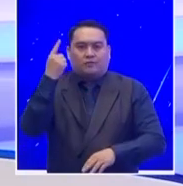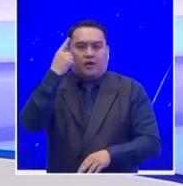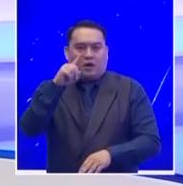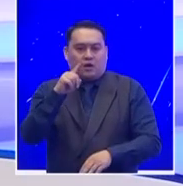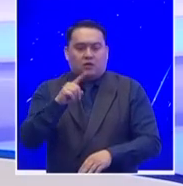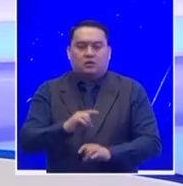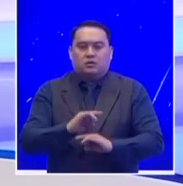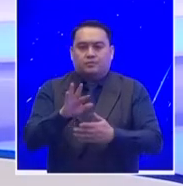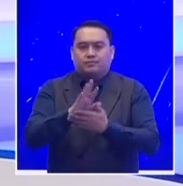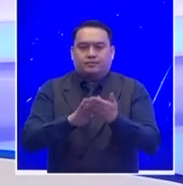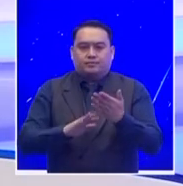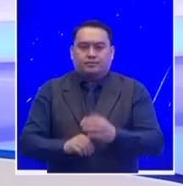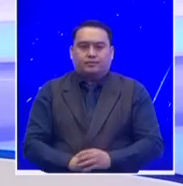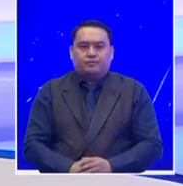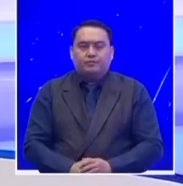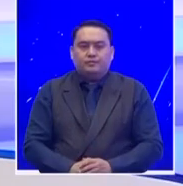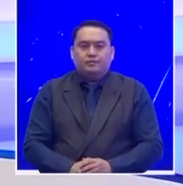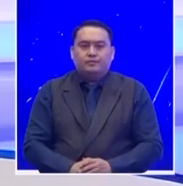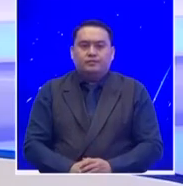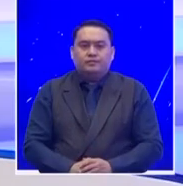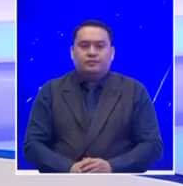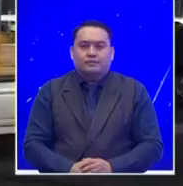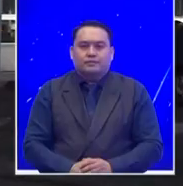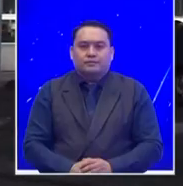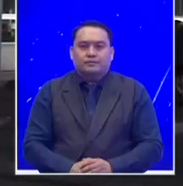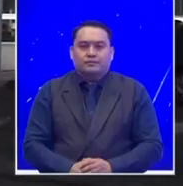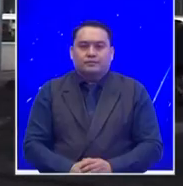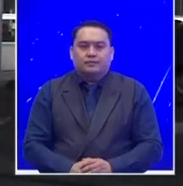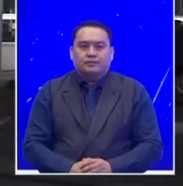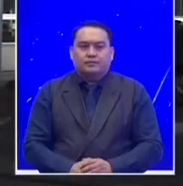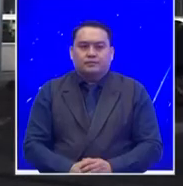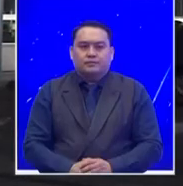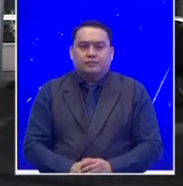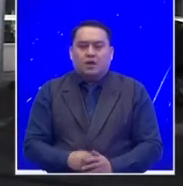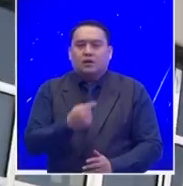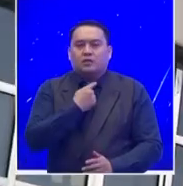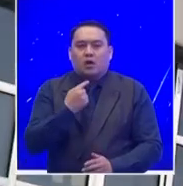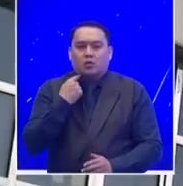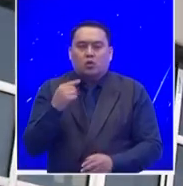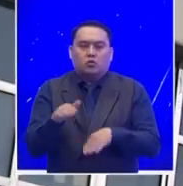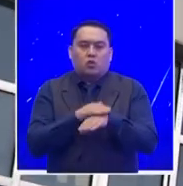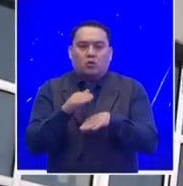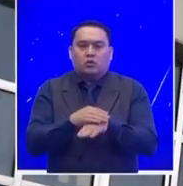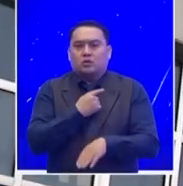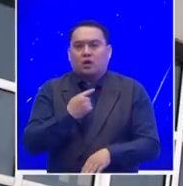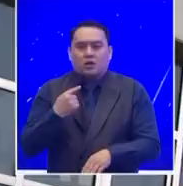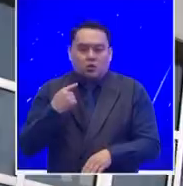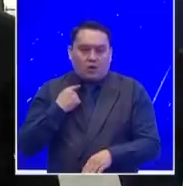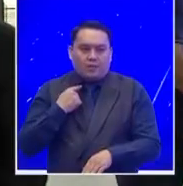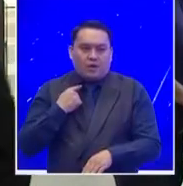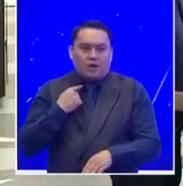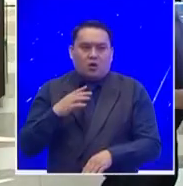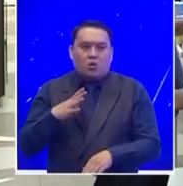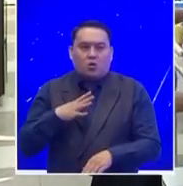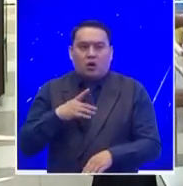инициатива, более подробно расскажет Ануар Амангельдинов. Одной из первых в Талдыкургане полка добра появилась в магазине «Сагадат». Здесь она